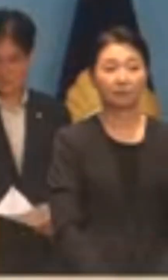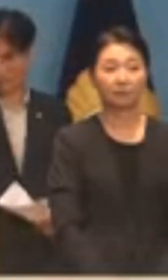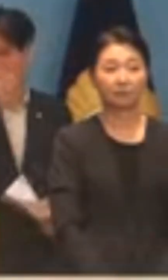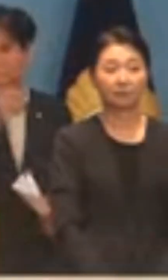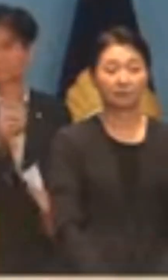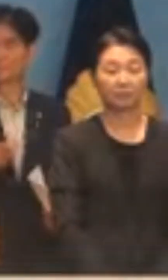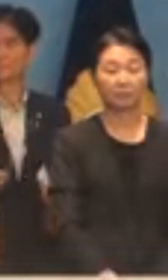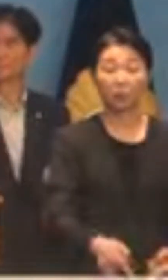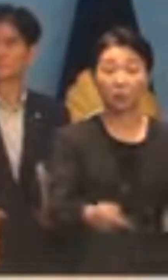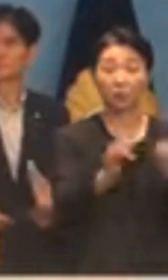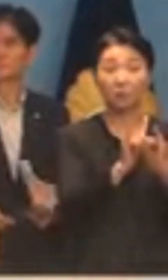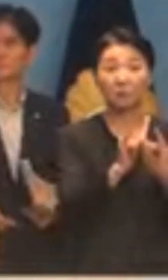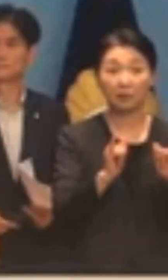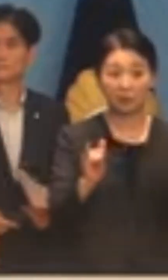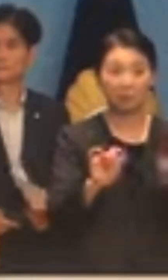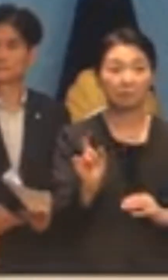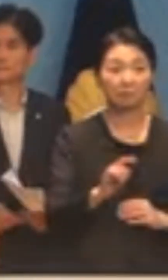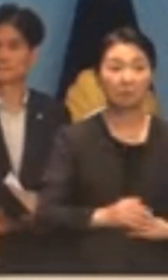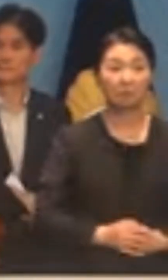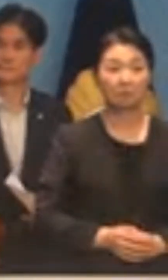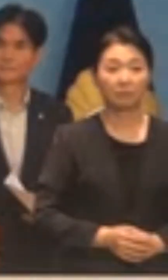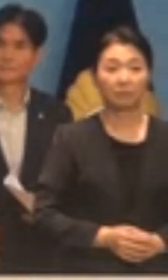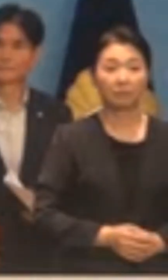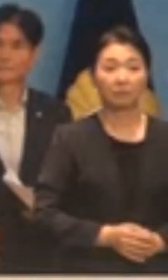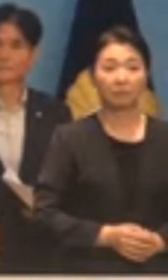네, 여기에 참석한 분들은